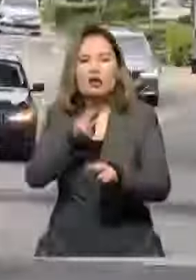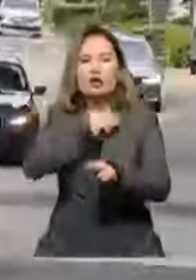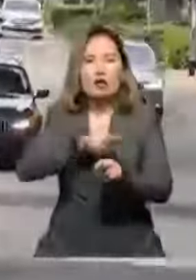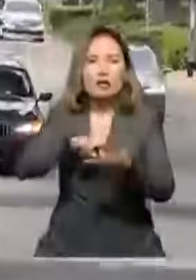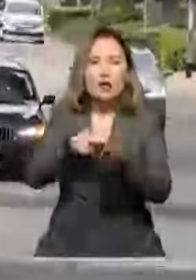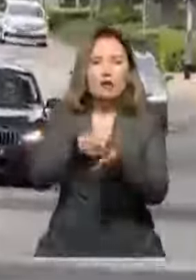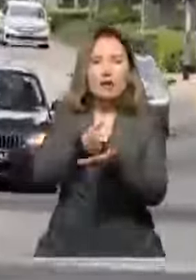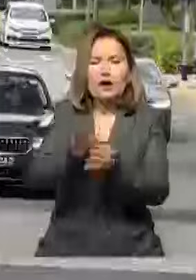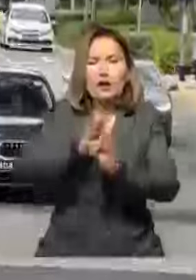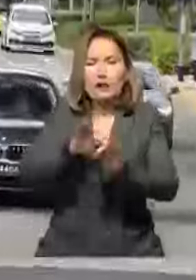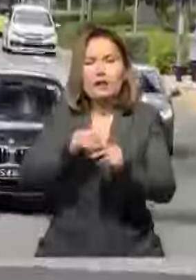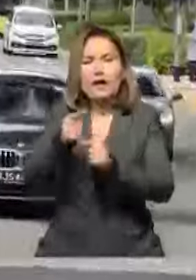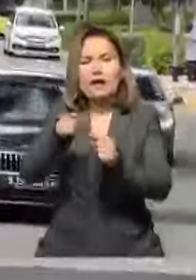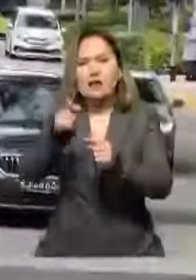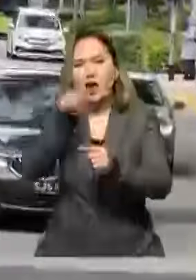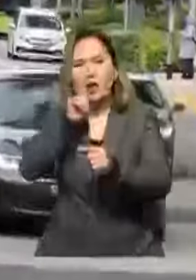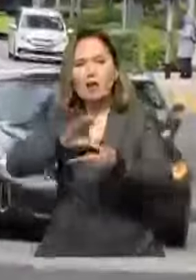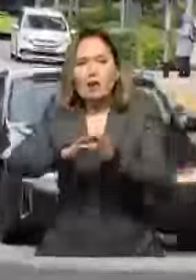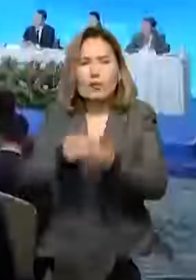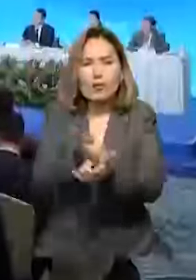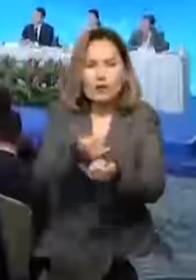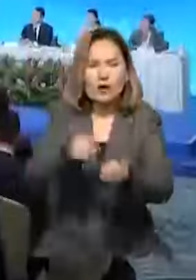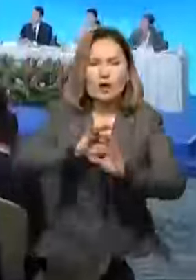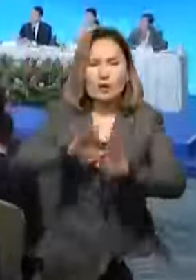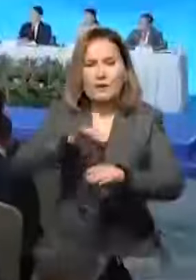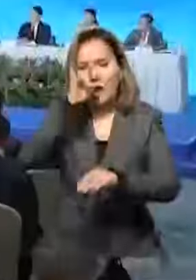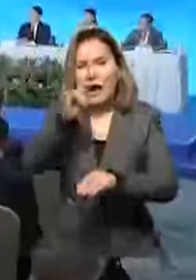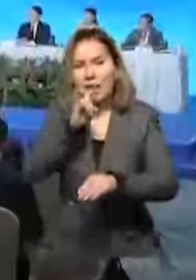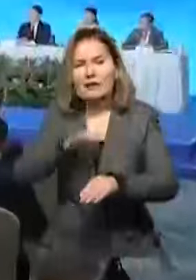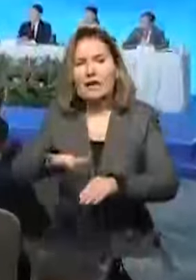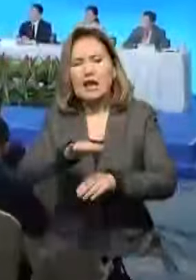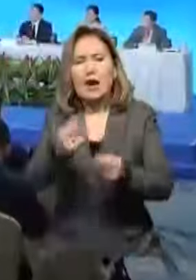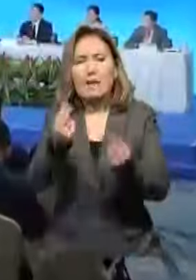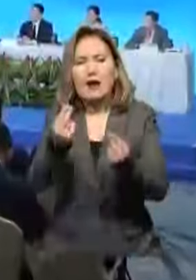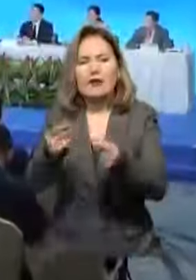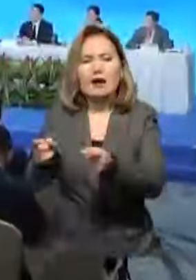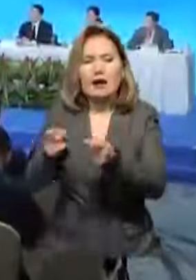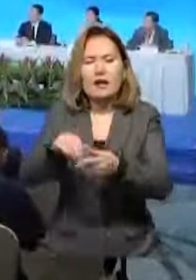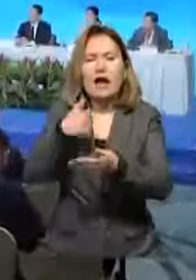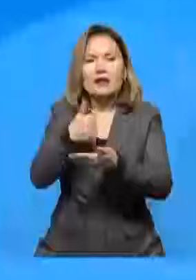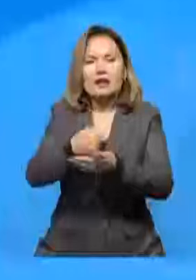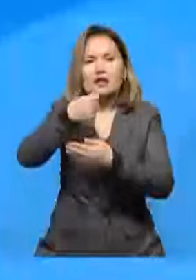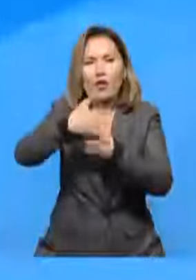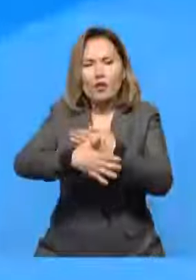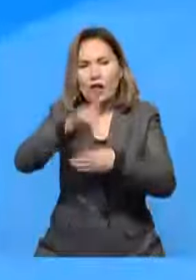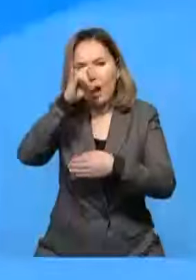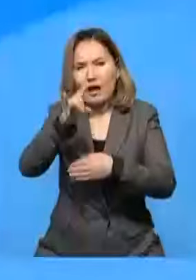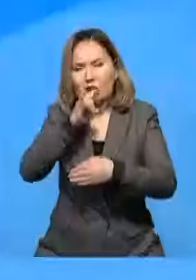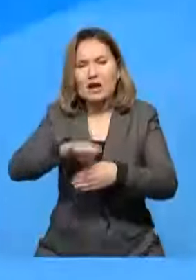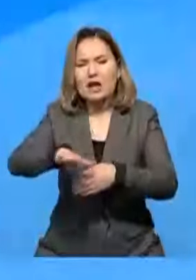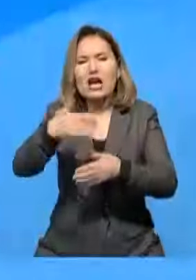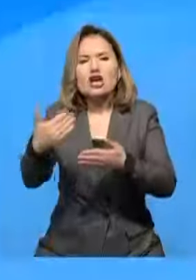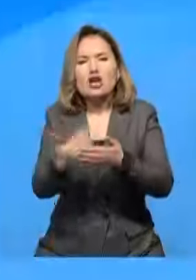тізіп инвесторларға жасалған қолайлы жағдай жайлы айтты. Қазақстан аймақтағы инвестиция тартатын негізгі орталық болып қалу үшін